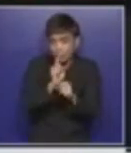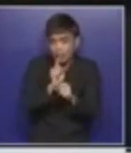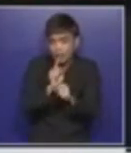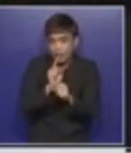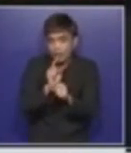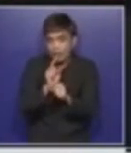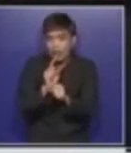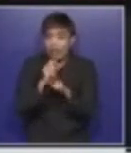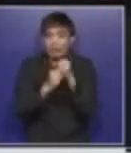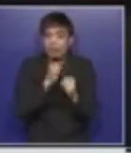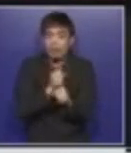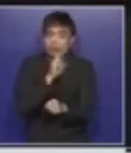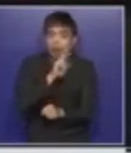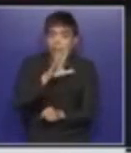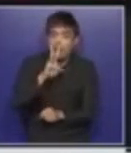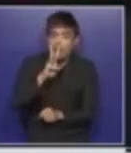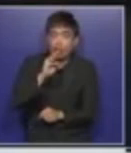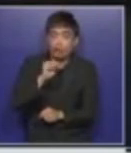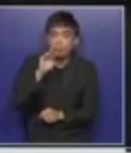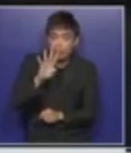อ่าธรรมทานช็อปผมสรุปเรื่องเดินตามน้ำนี้นะครับว่าพี่นาจากหลักเกณฑ์ในการปรับปรุงงบประมาณปี6 4